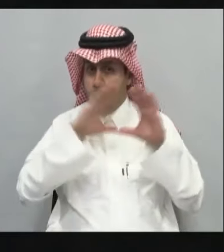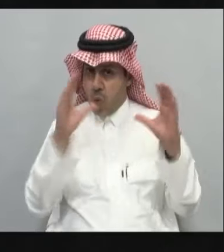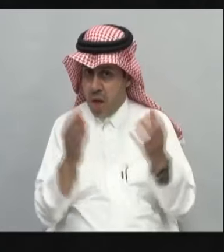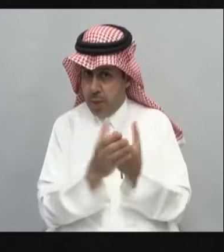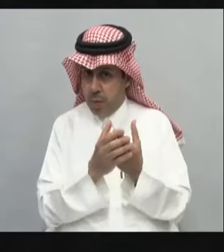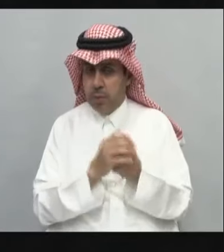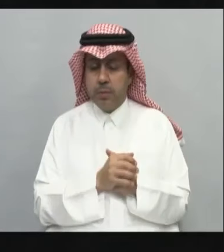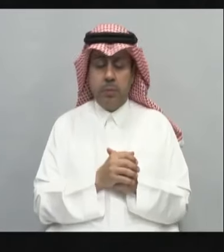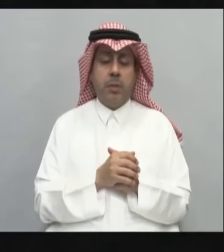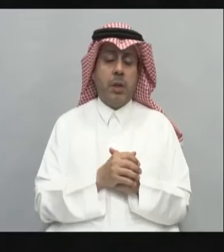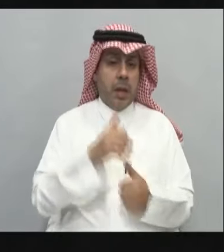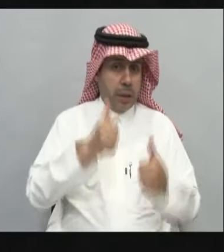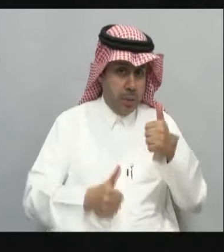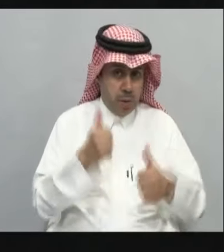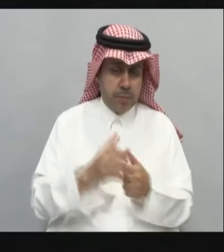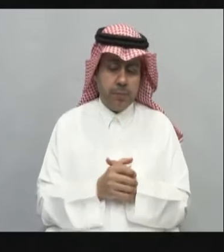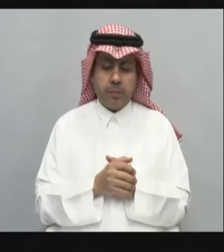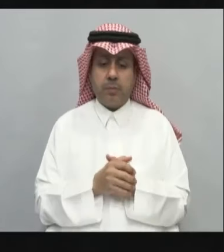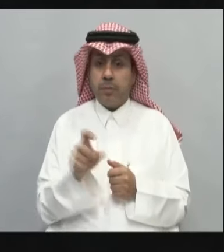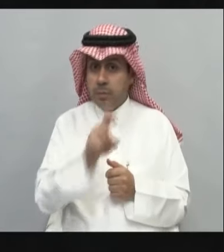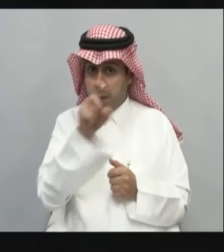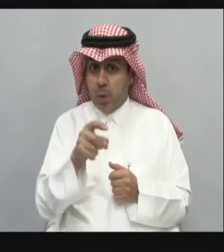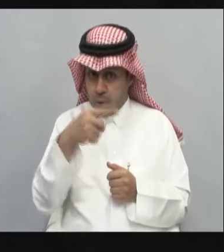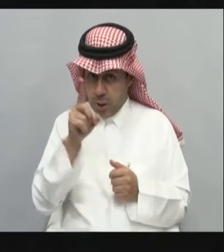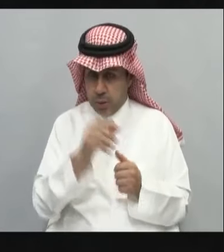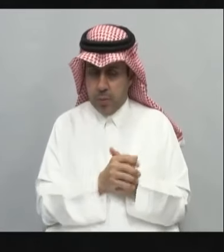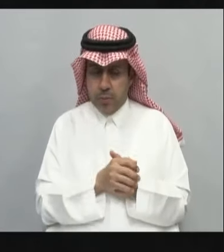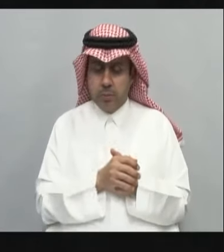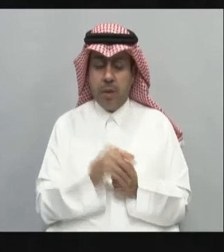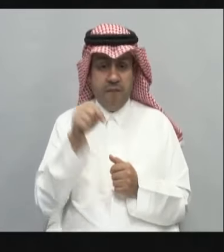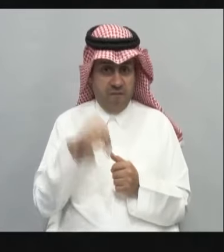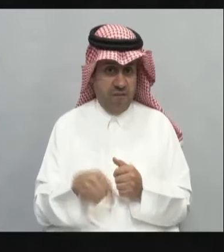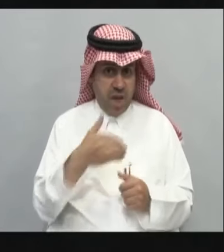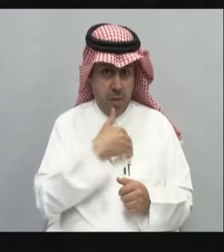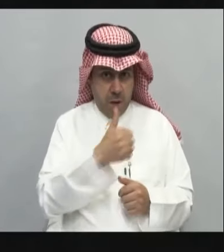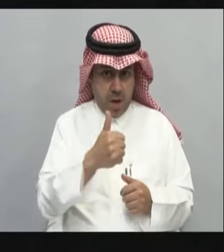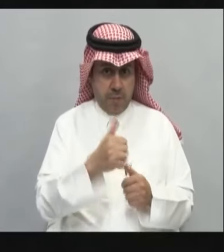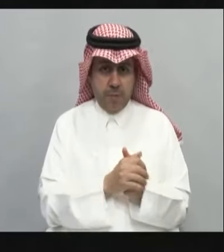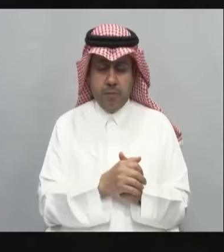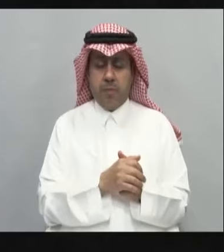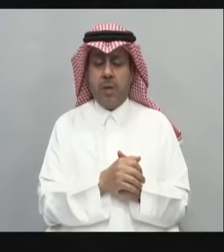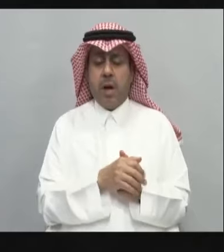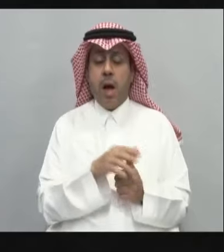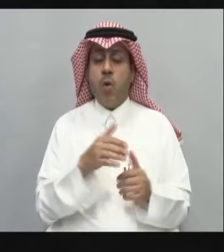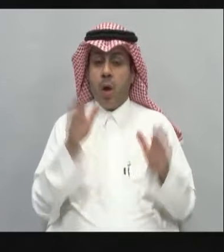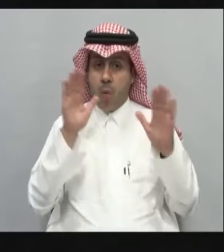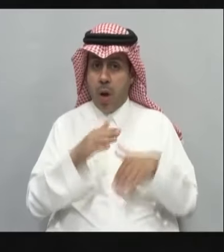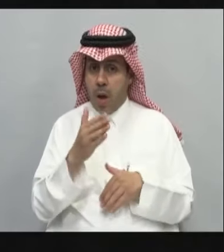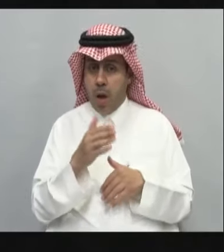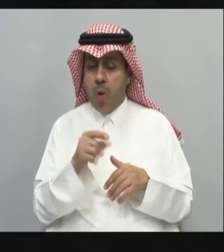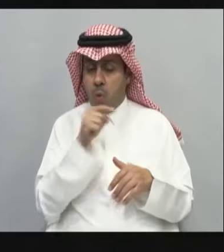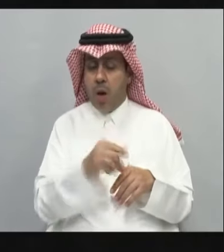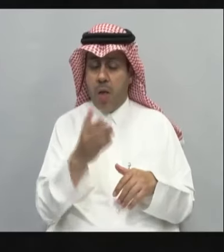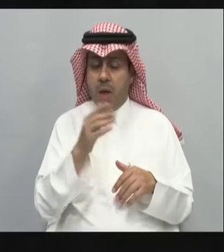انواع الاختبار هل يكون صادقا في ايمانه او يكون العبد